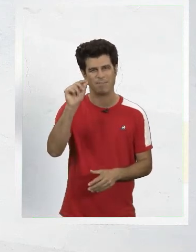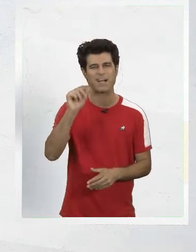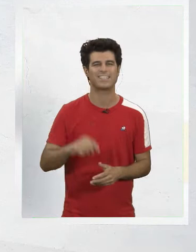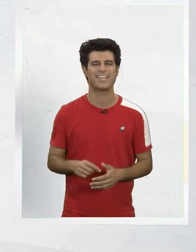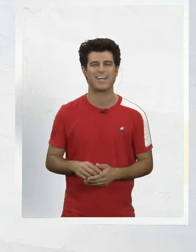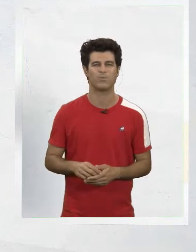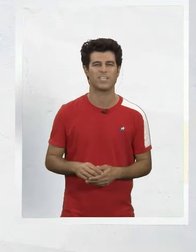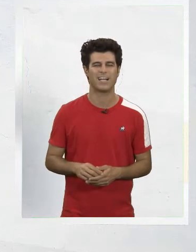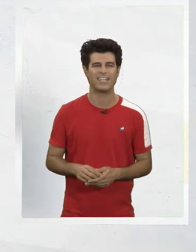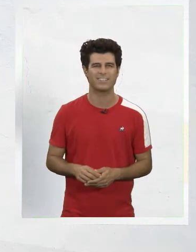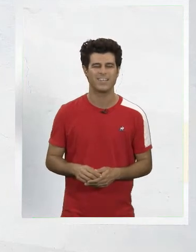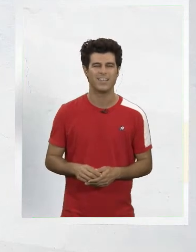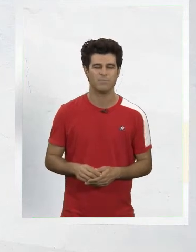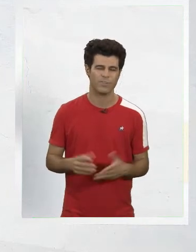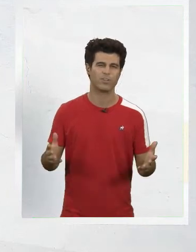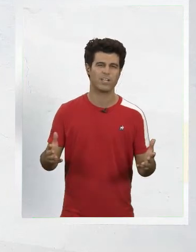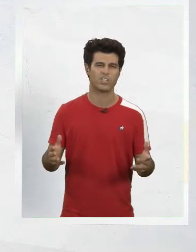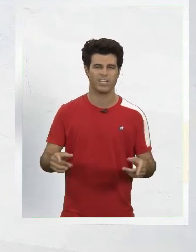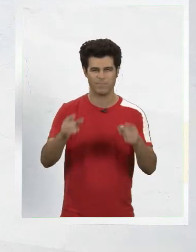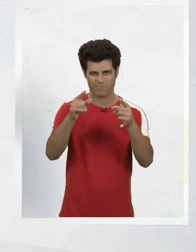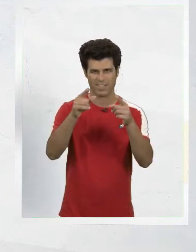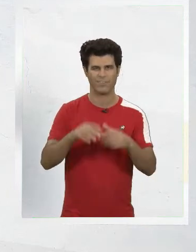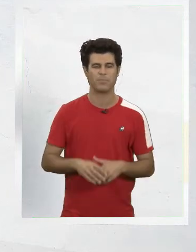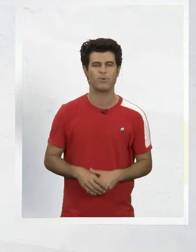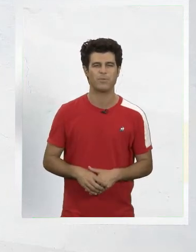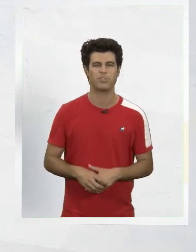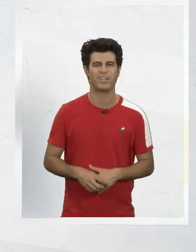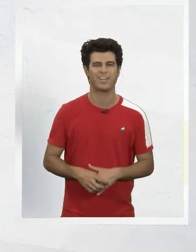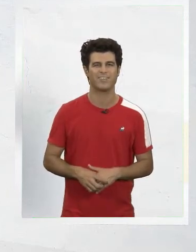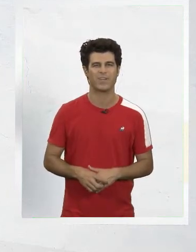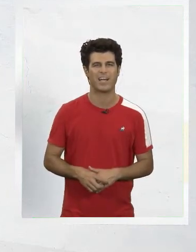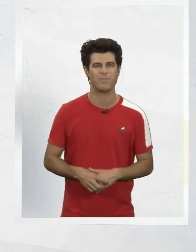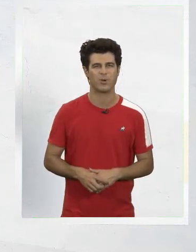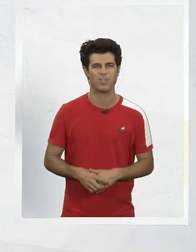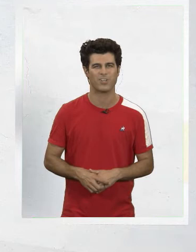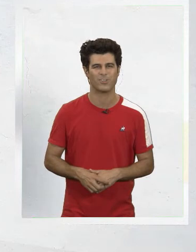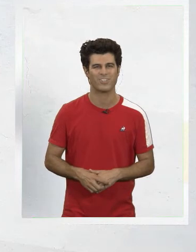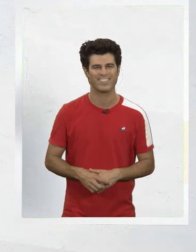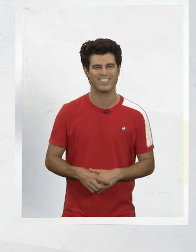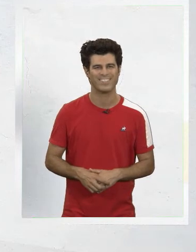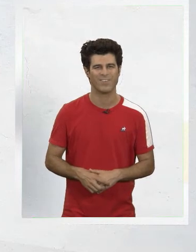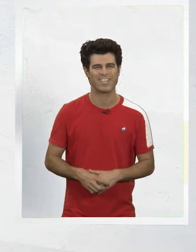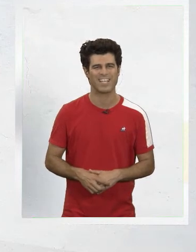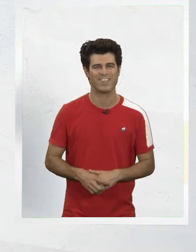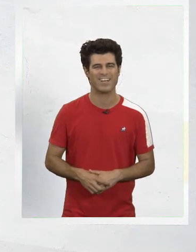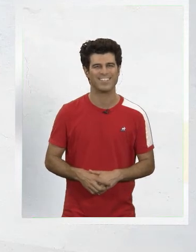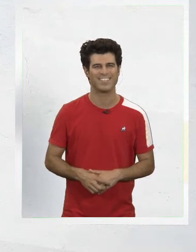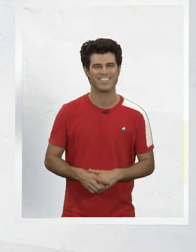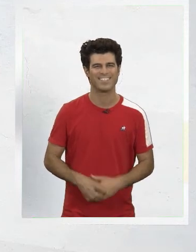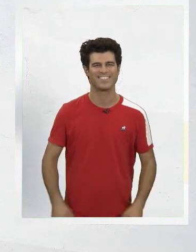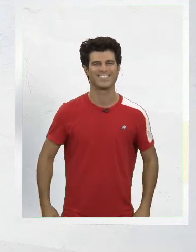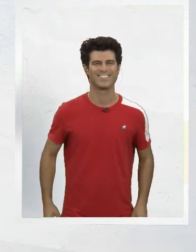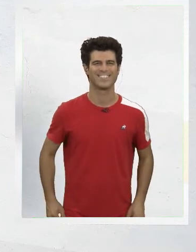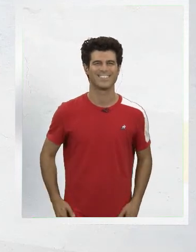איזו טעימה קטנה מוזיקלית, בשביל כל השכנים, אבל במיוחד בשבילך, מיכל מקומה 3. בבקשה, תמר.